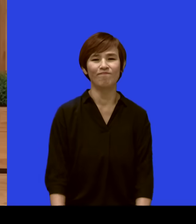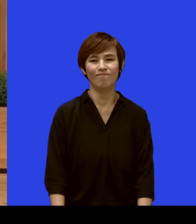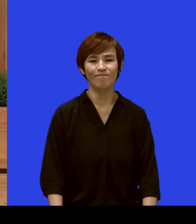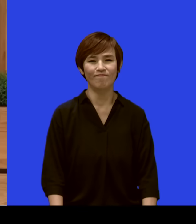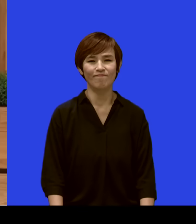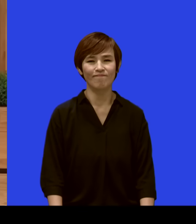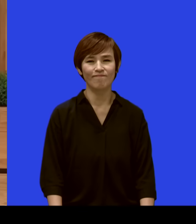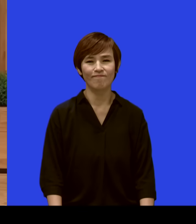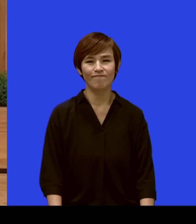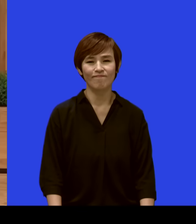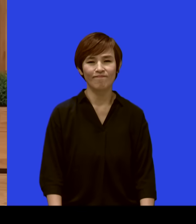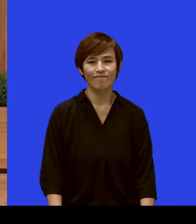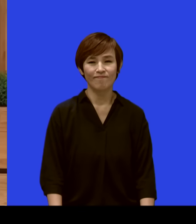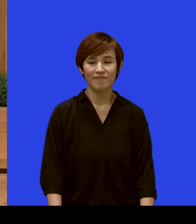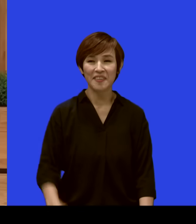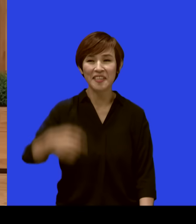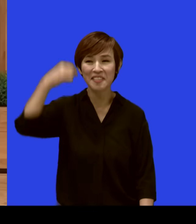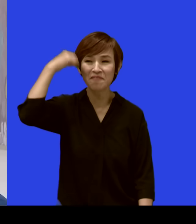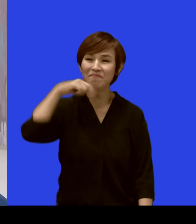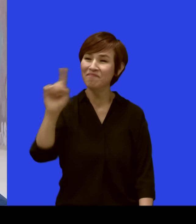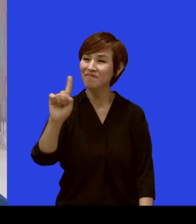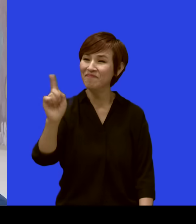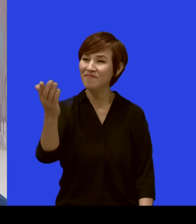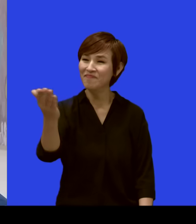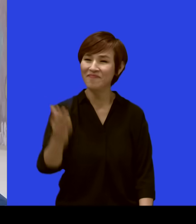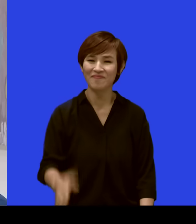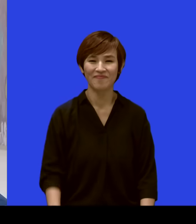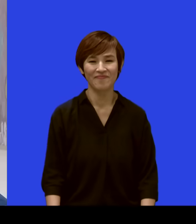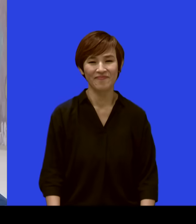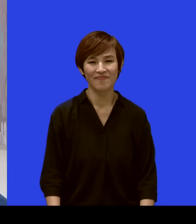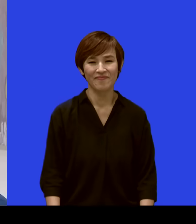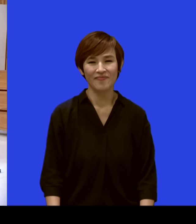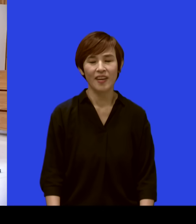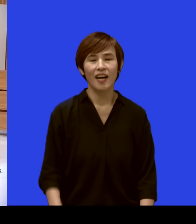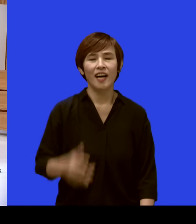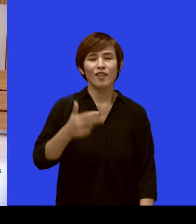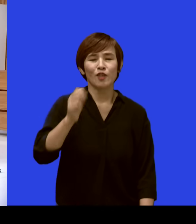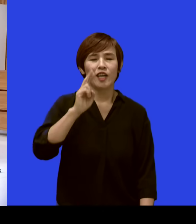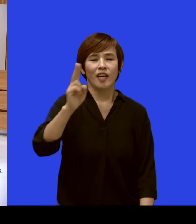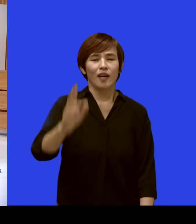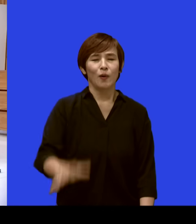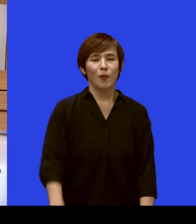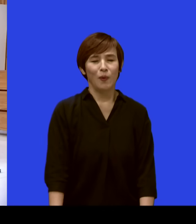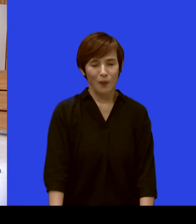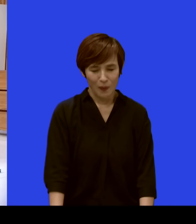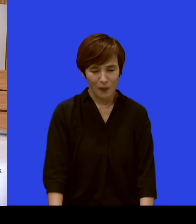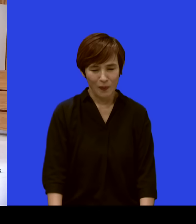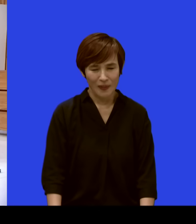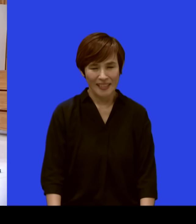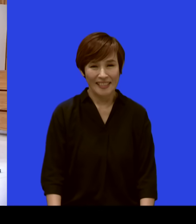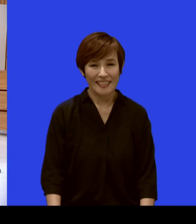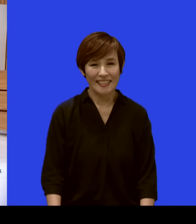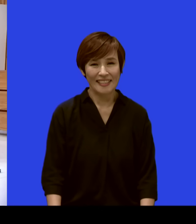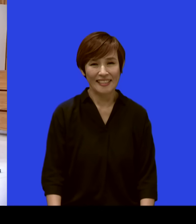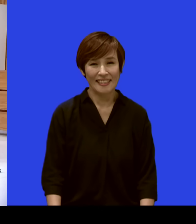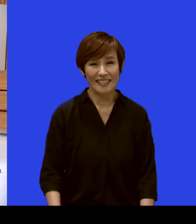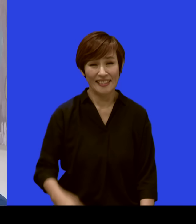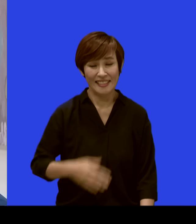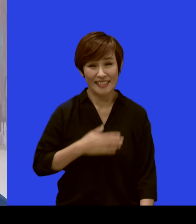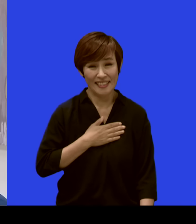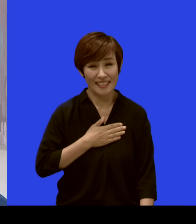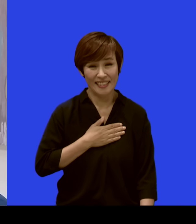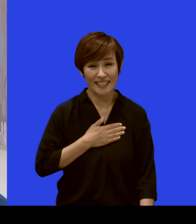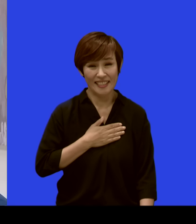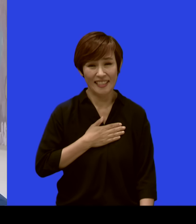된 겁니다. 서보시니까 어떠셨어요? 네, 그 말씀하셨던. 네? 저는 사실은 말씀드린